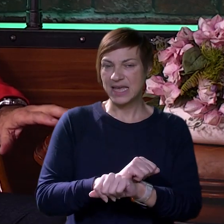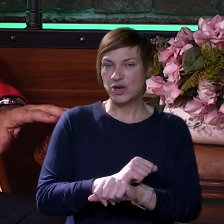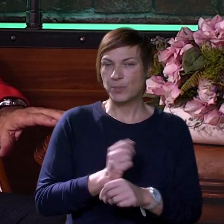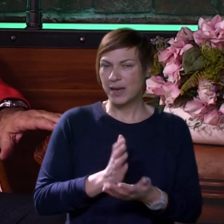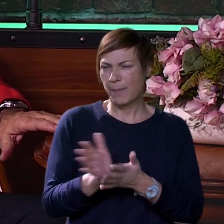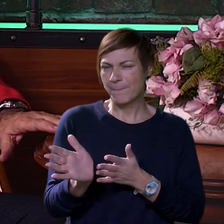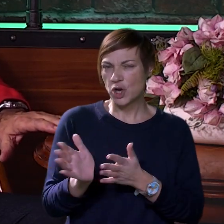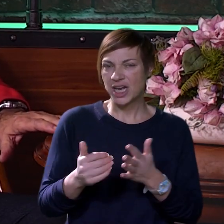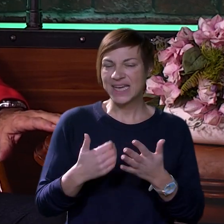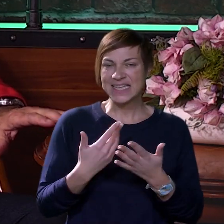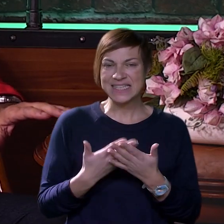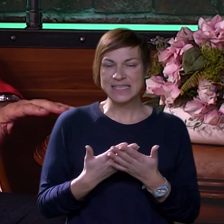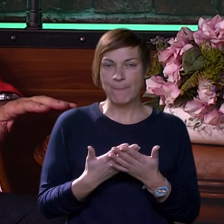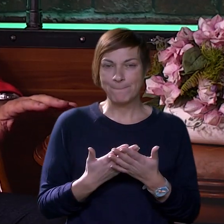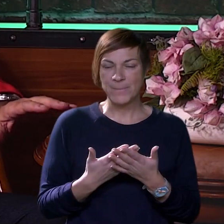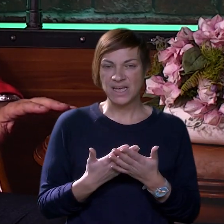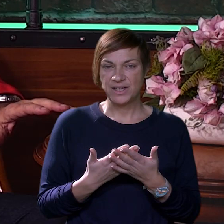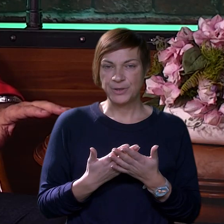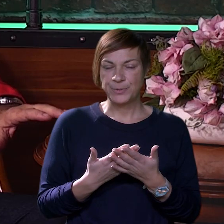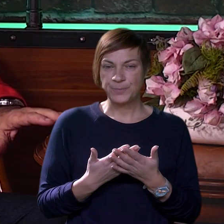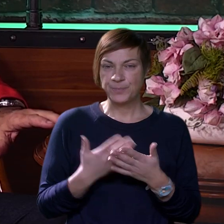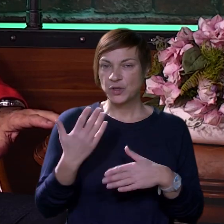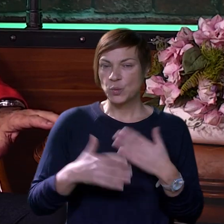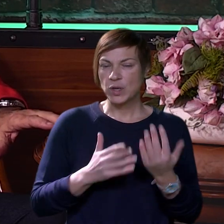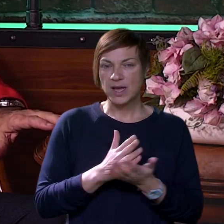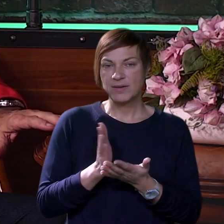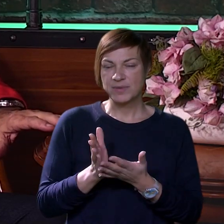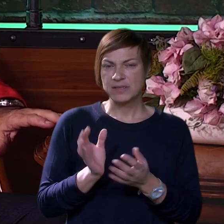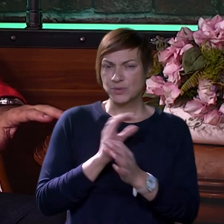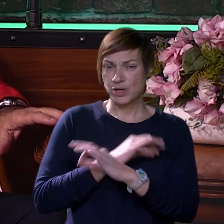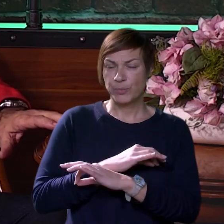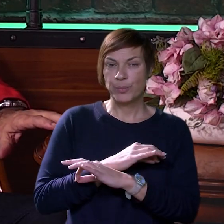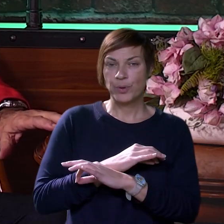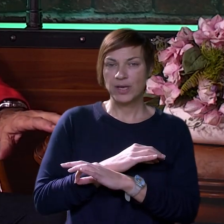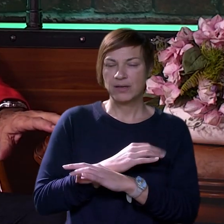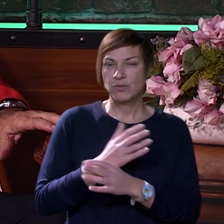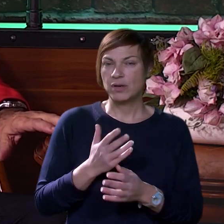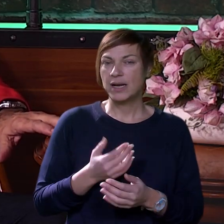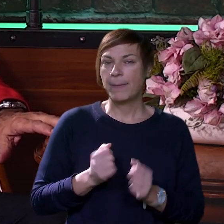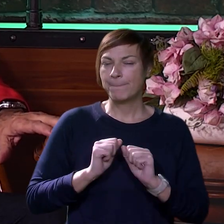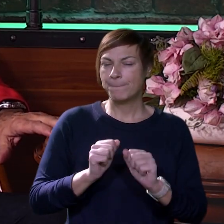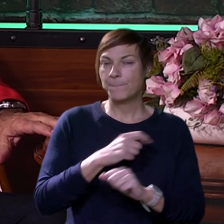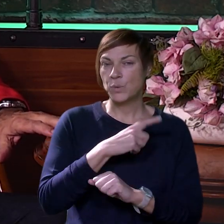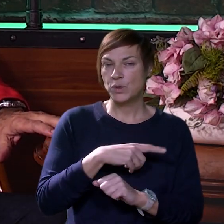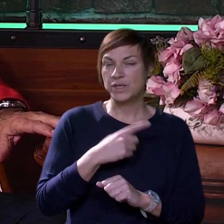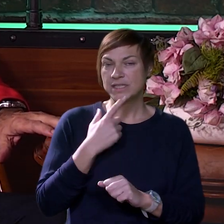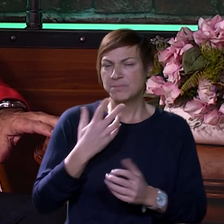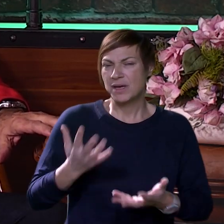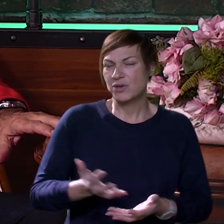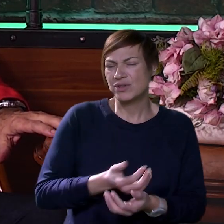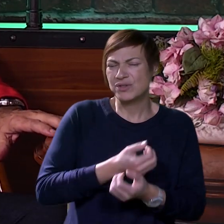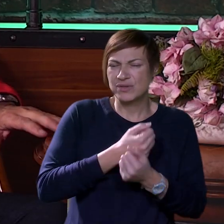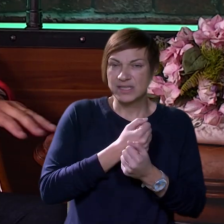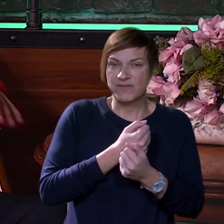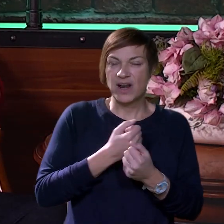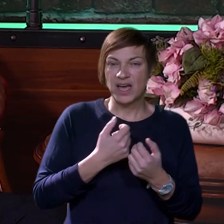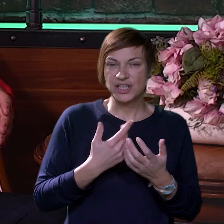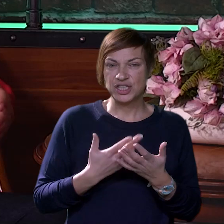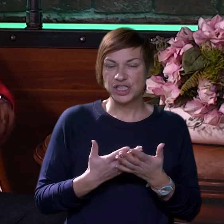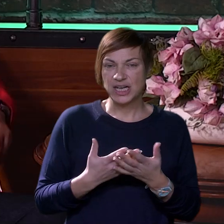o prognanicima, u krajnjem slučaju o poginulim borcima koji su izvlačili, koji